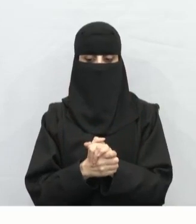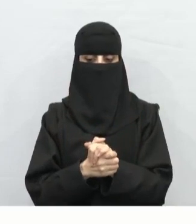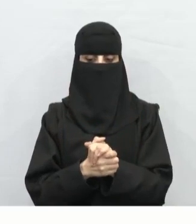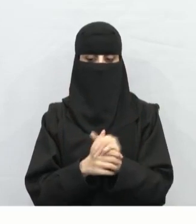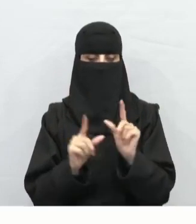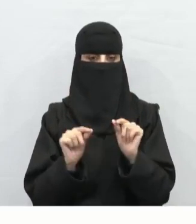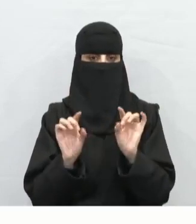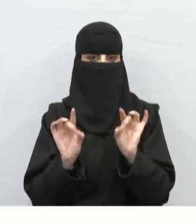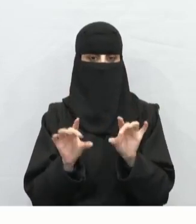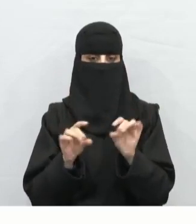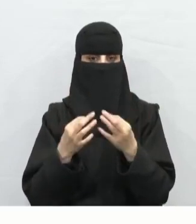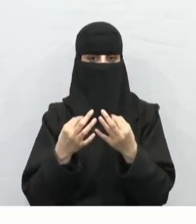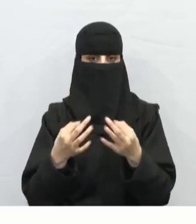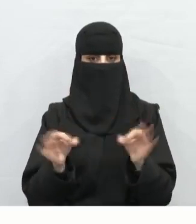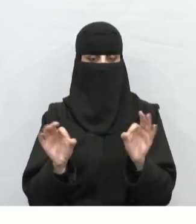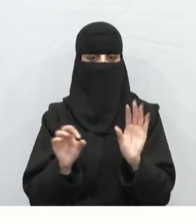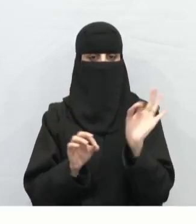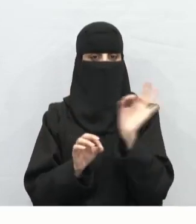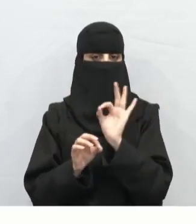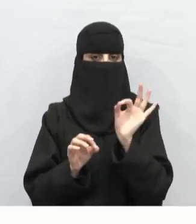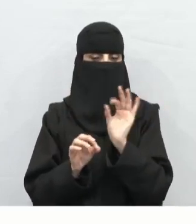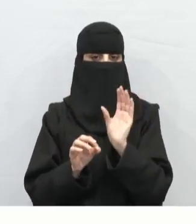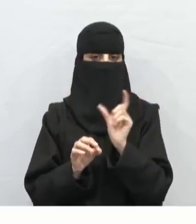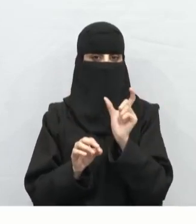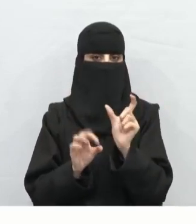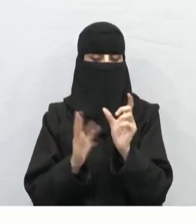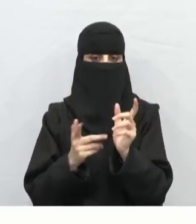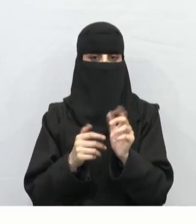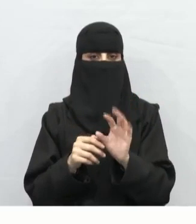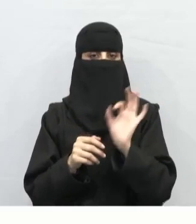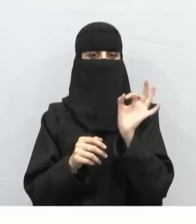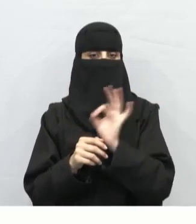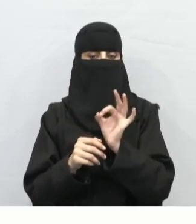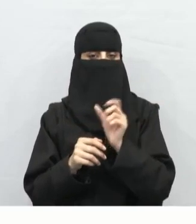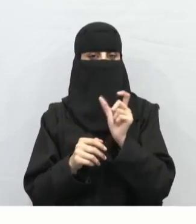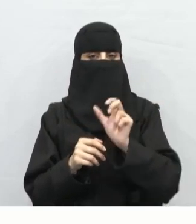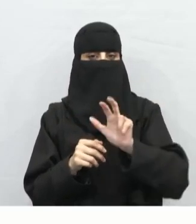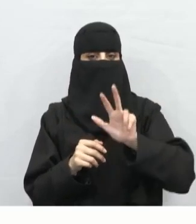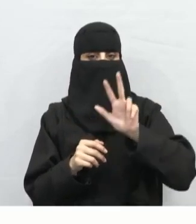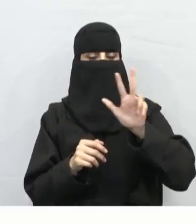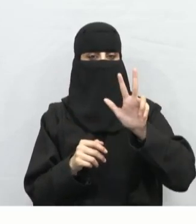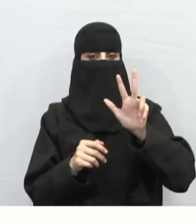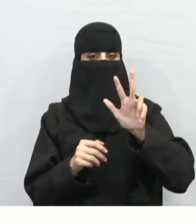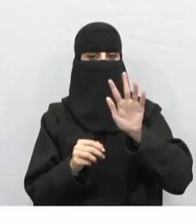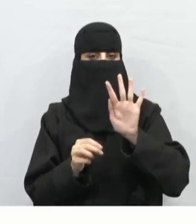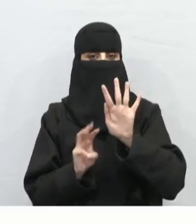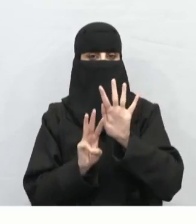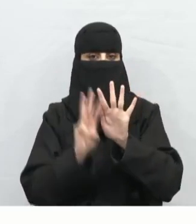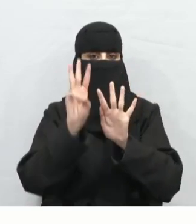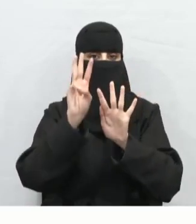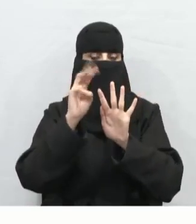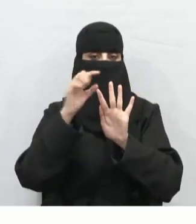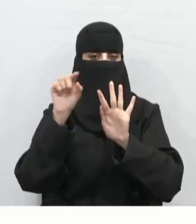احسنتم وبارك الله فيكم كما في كلمه الشمس الشمس وايضا